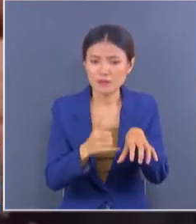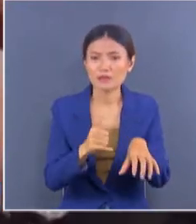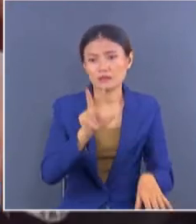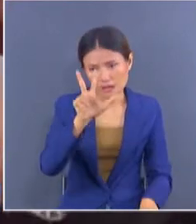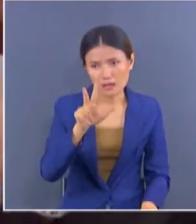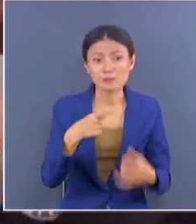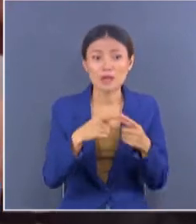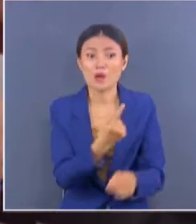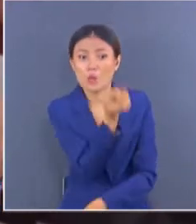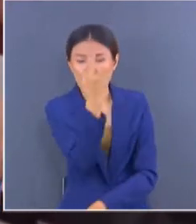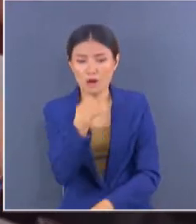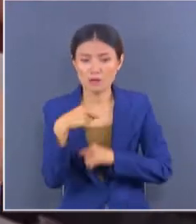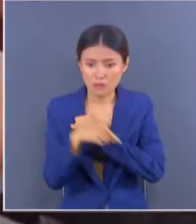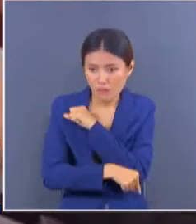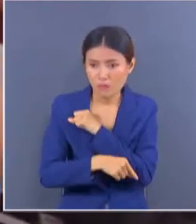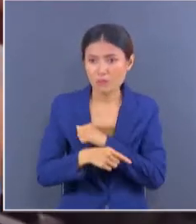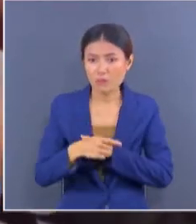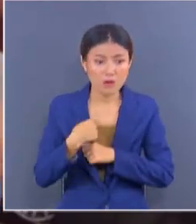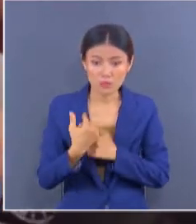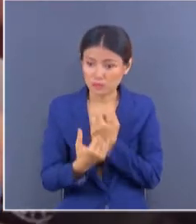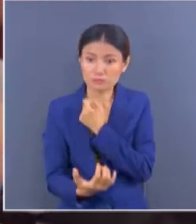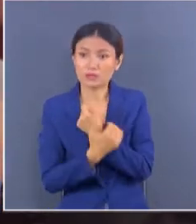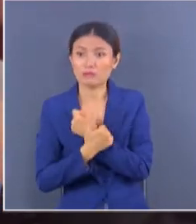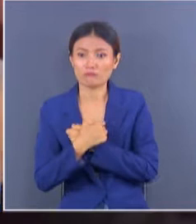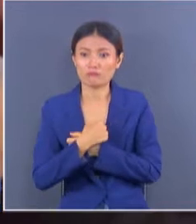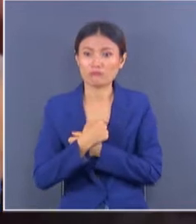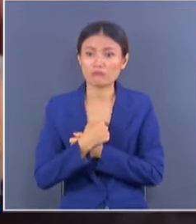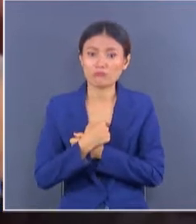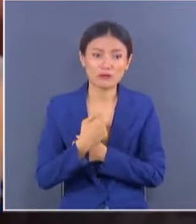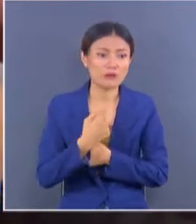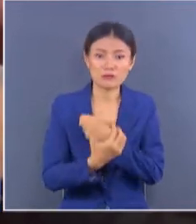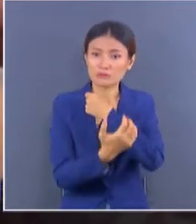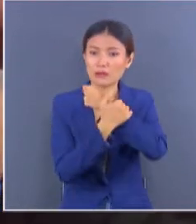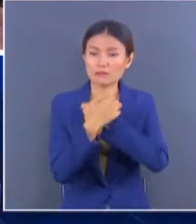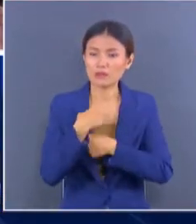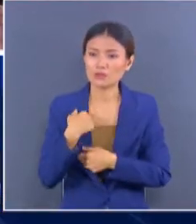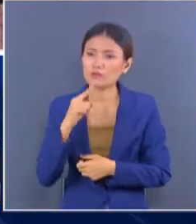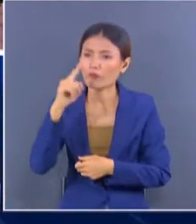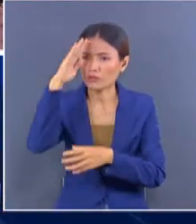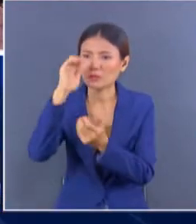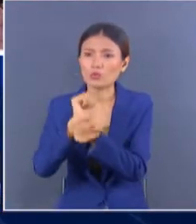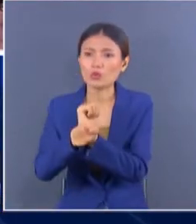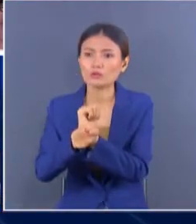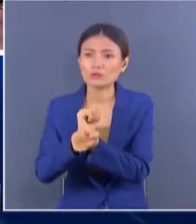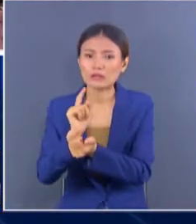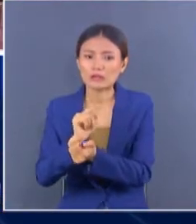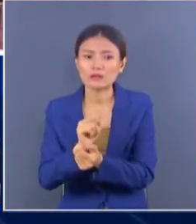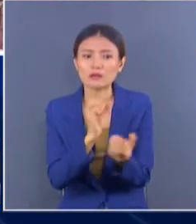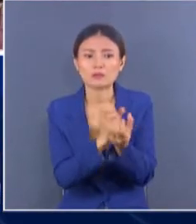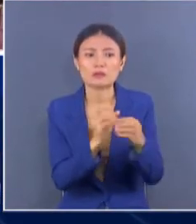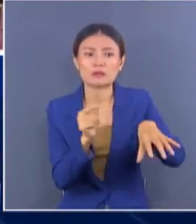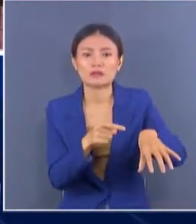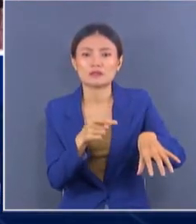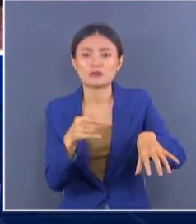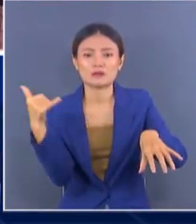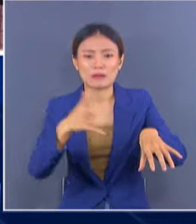ว่าโกงครับพวกเขาก็เลยโดนอุ้มพอไปแจ้งตำรวจให้ตรวจค้นก็พบว่าบ่อนแห่งนี้ถูกเปลี่ยนสภา